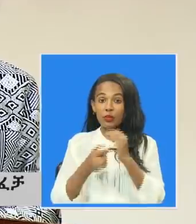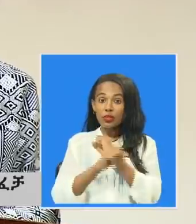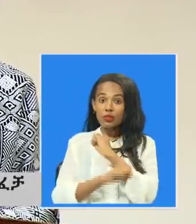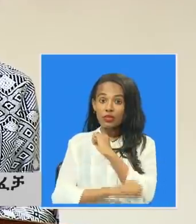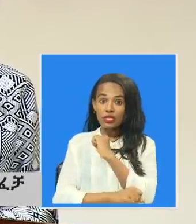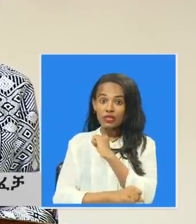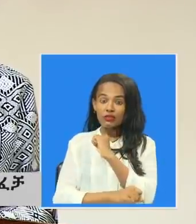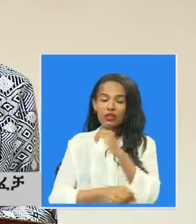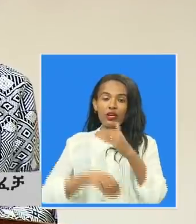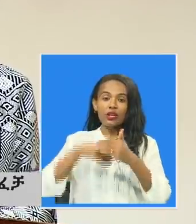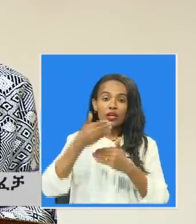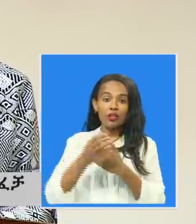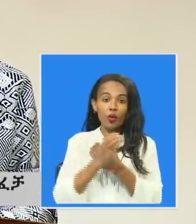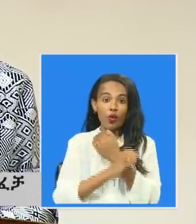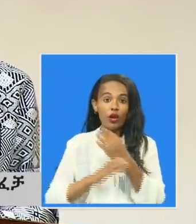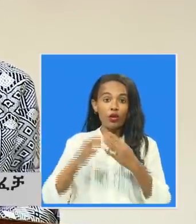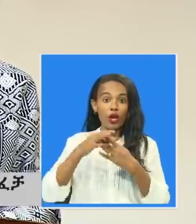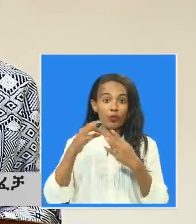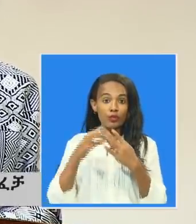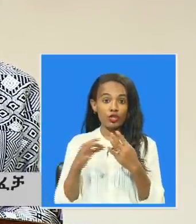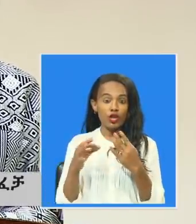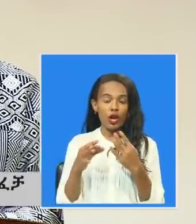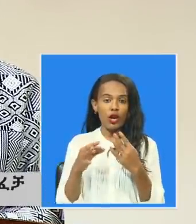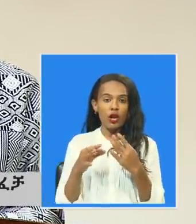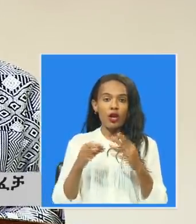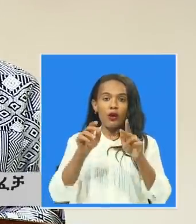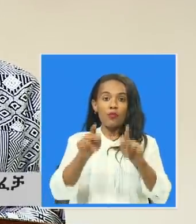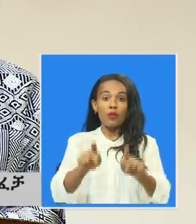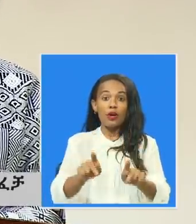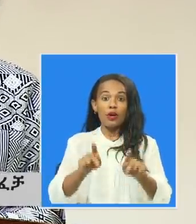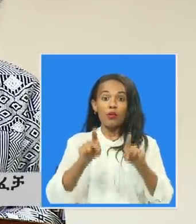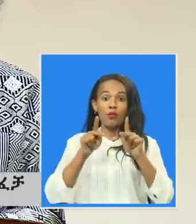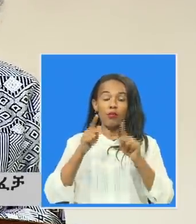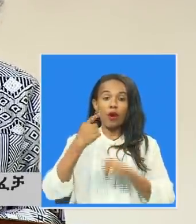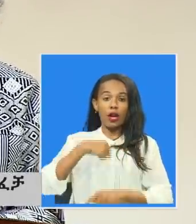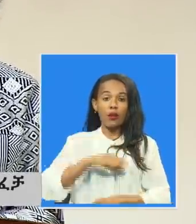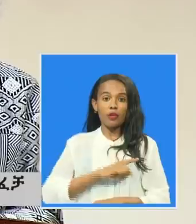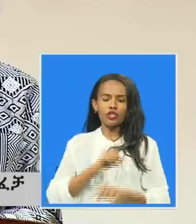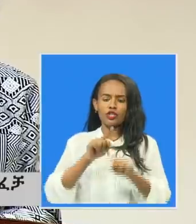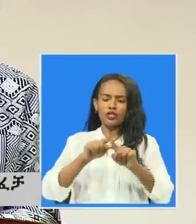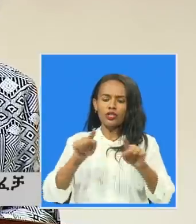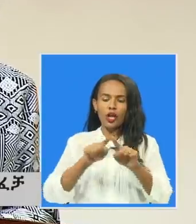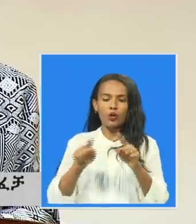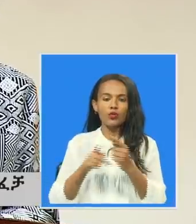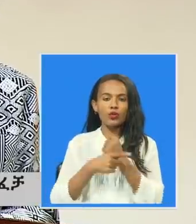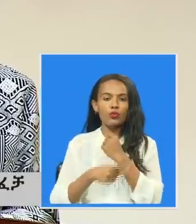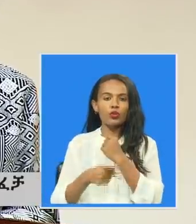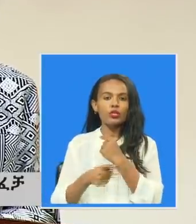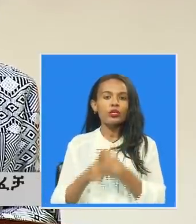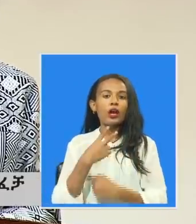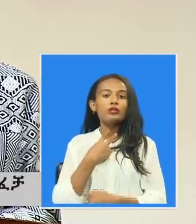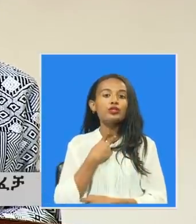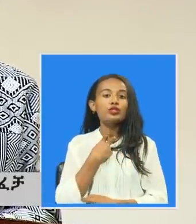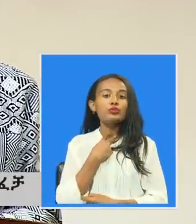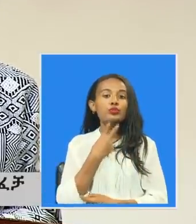መሰረት ቀጣዩ ሀገራዊ ምርጫ በፓርላማችን የተለያዩ የፖለቲካ